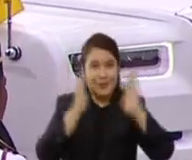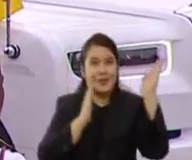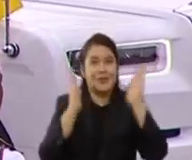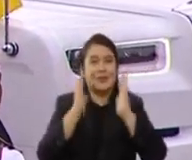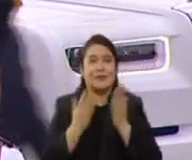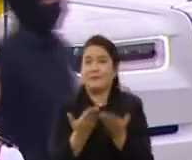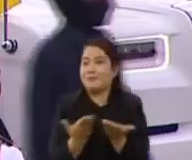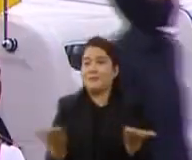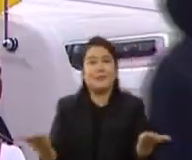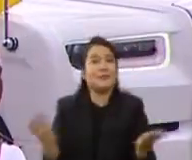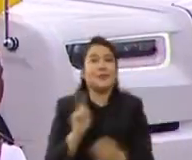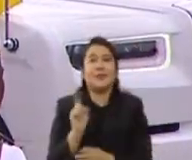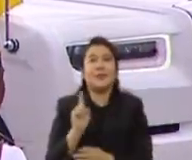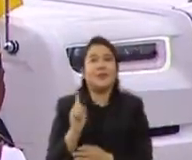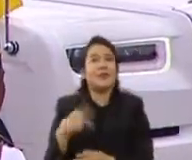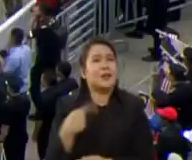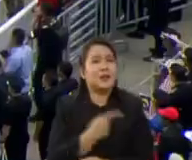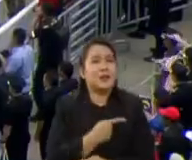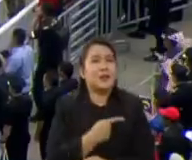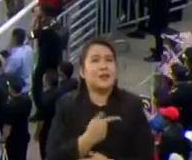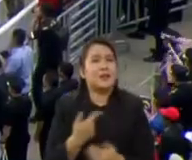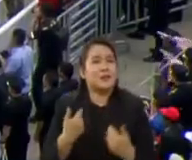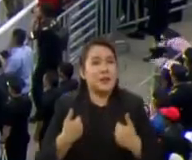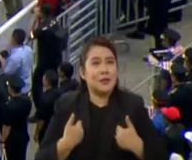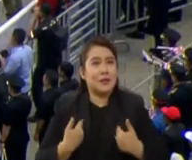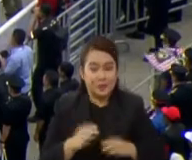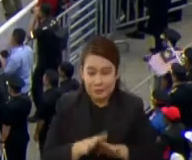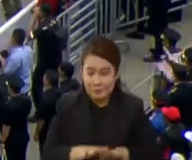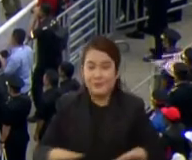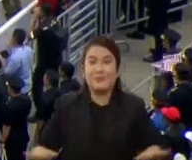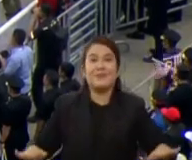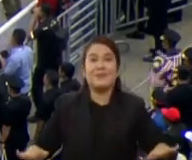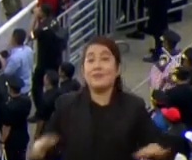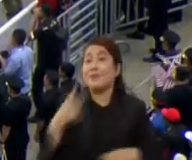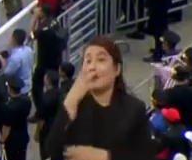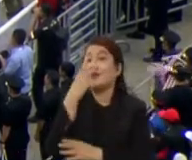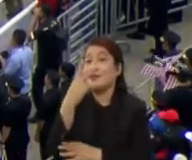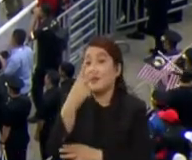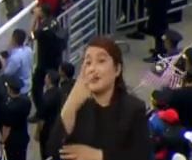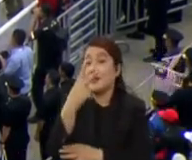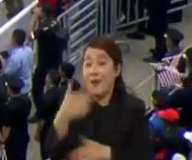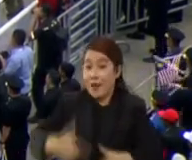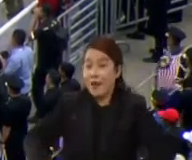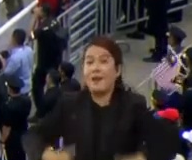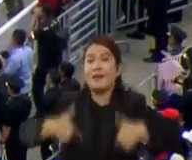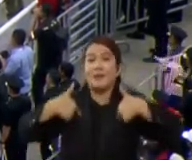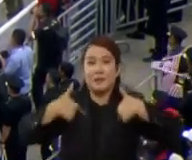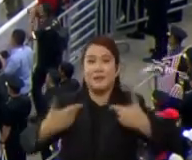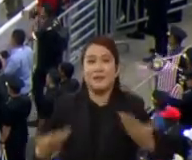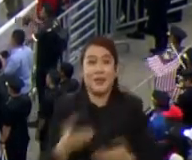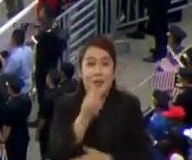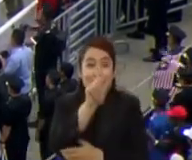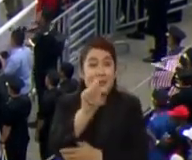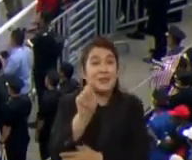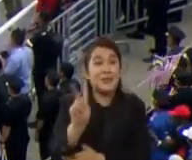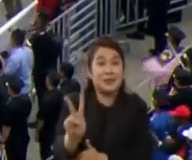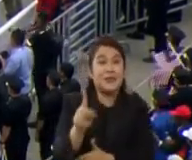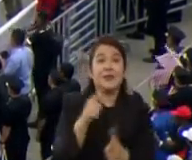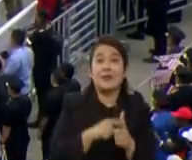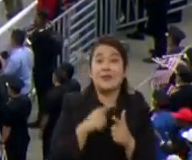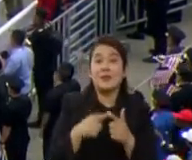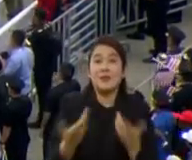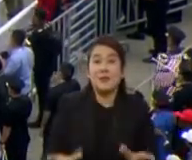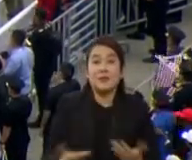Waimah di mana pun kita berada, di dataran mereka maupun menyaksikannya secara langsung di kaca televisyen